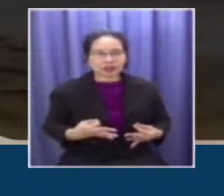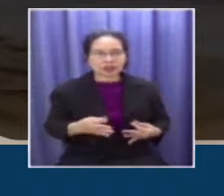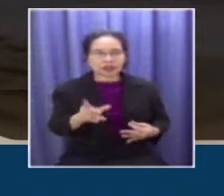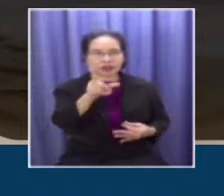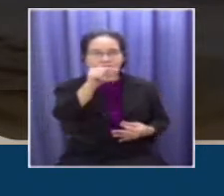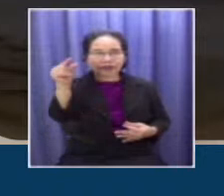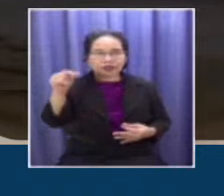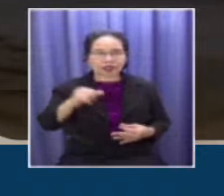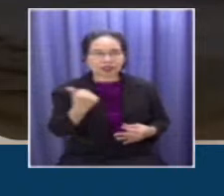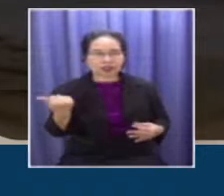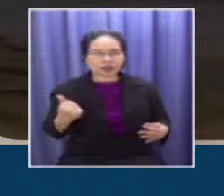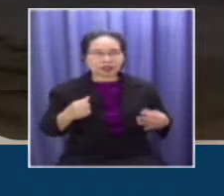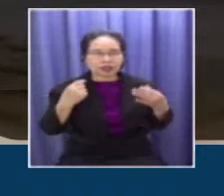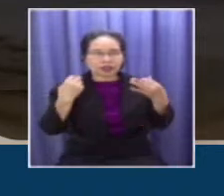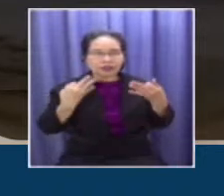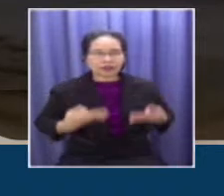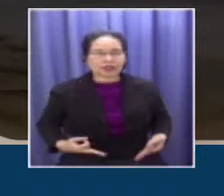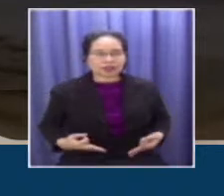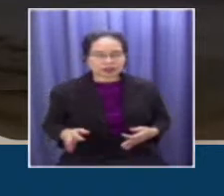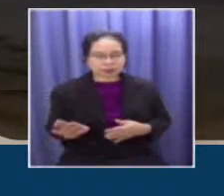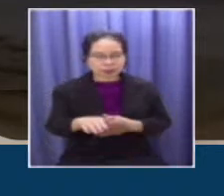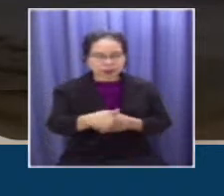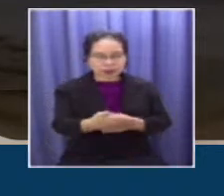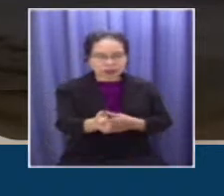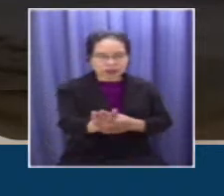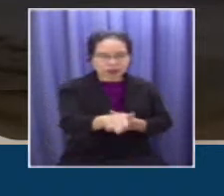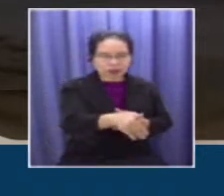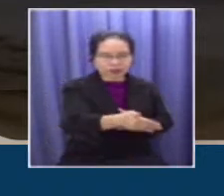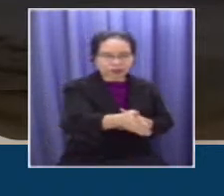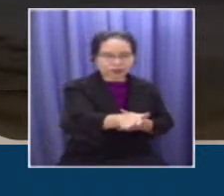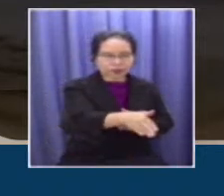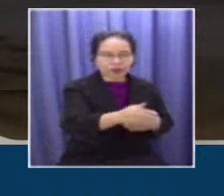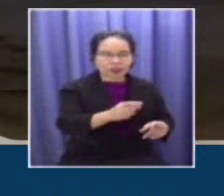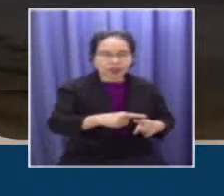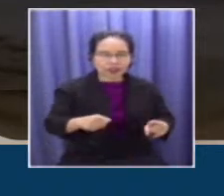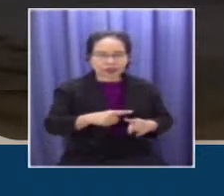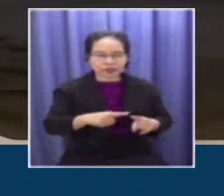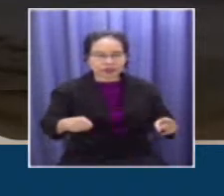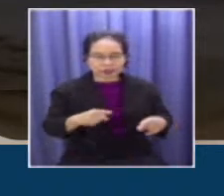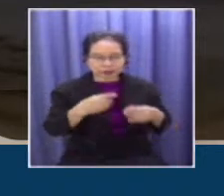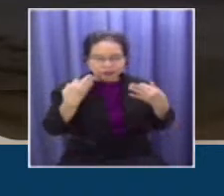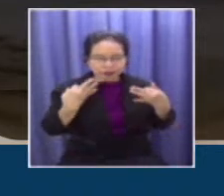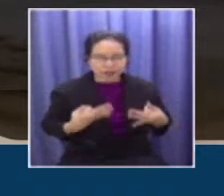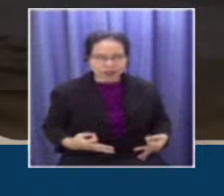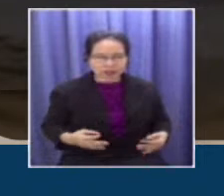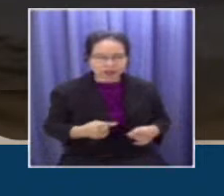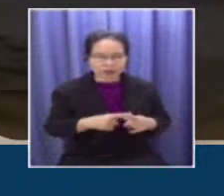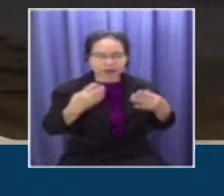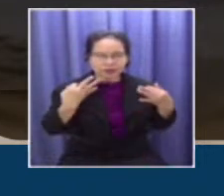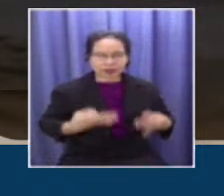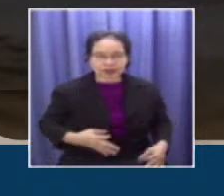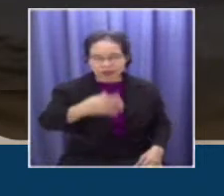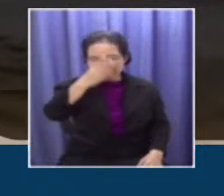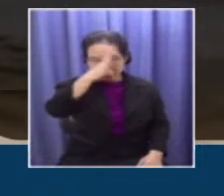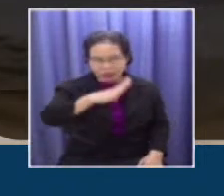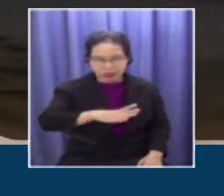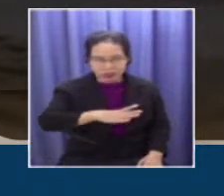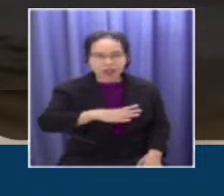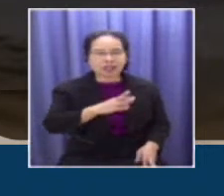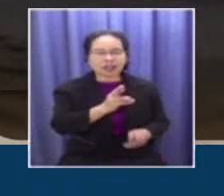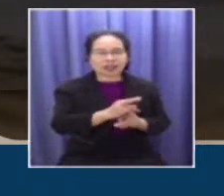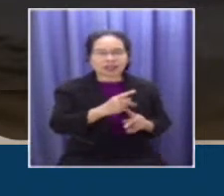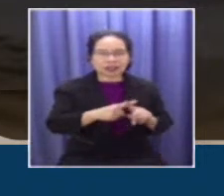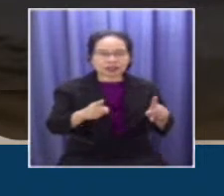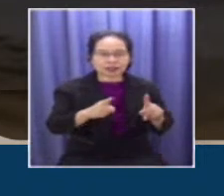na Twerɛ Kronkron se enam nyinaa nya pe asono enipa nam asono entotebo nam